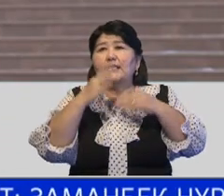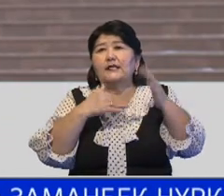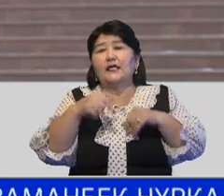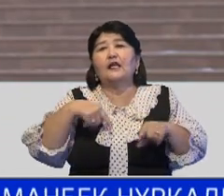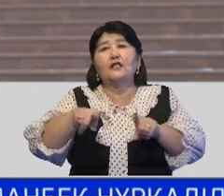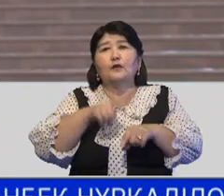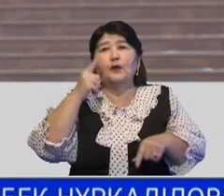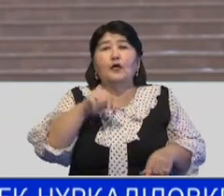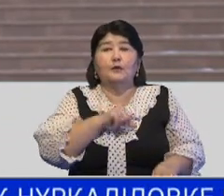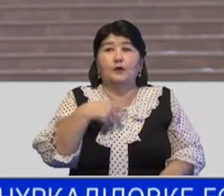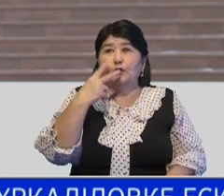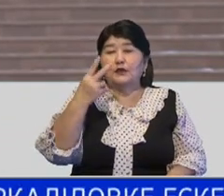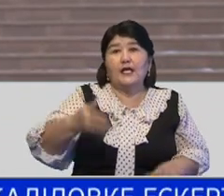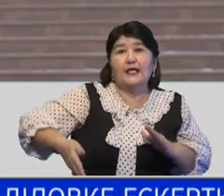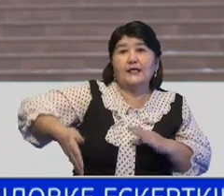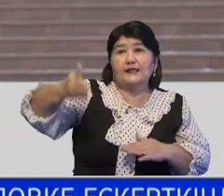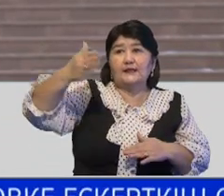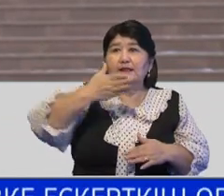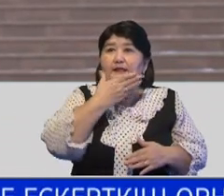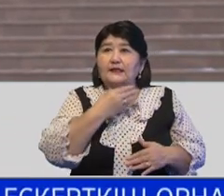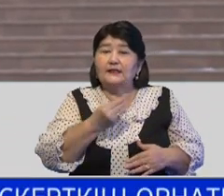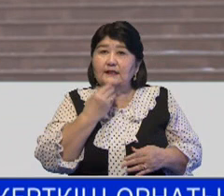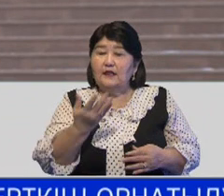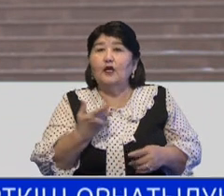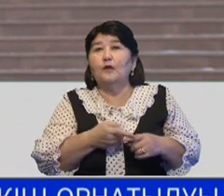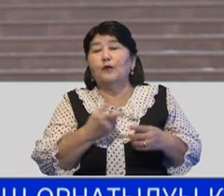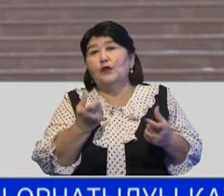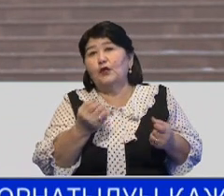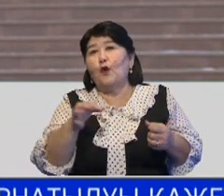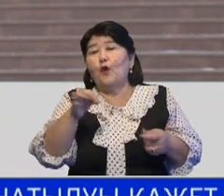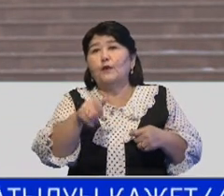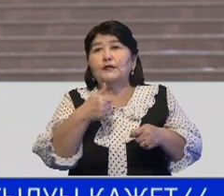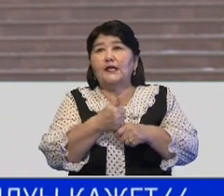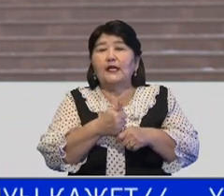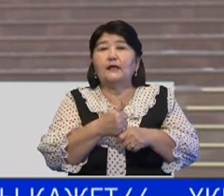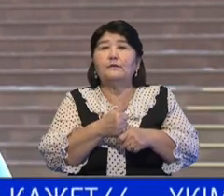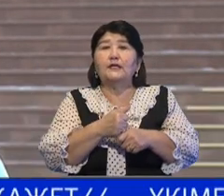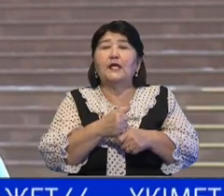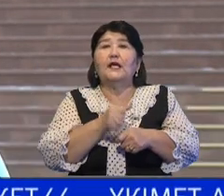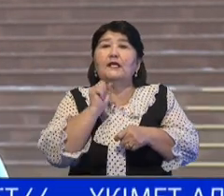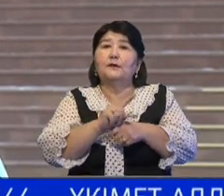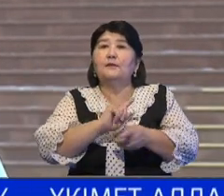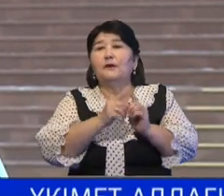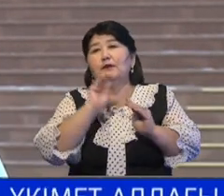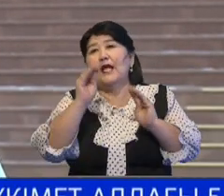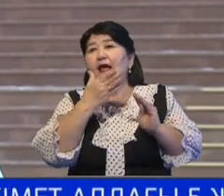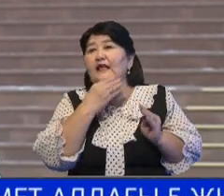Өйткені мен өзім көріп тұрсам, сырты бәрі травертин. Бұған да шамалы облыс әкімінің тапсырмасымен біз өзгерістер енгіздік объектіні әдемілеу үшін.